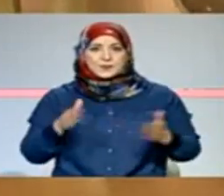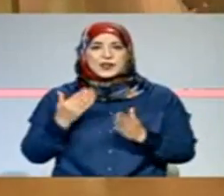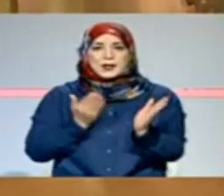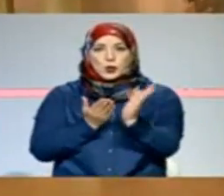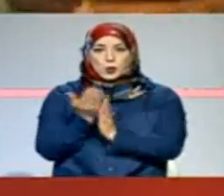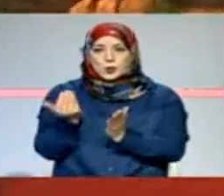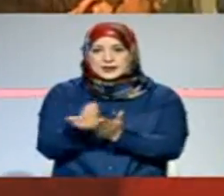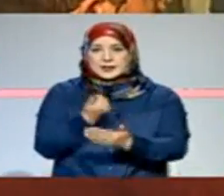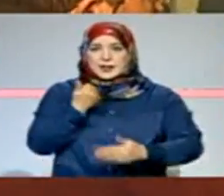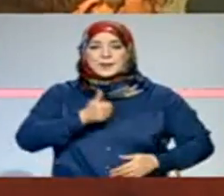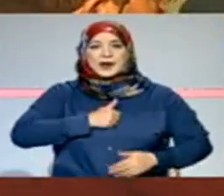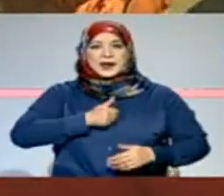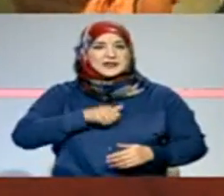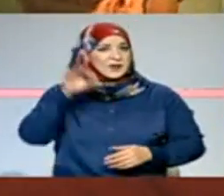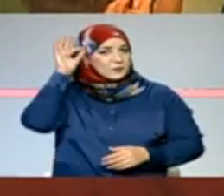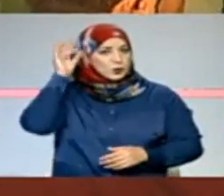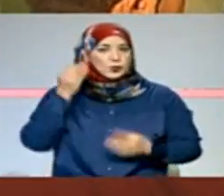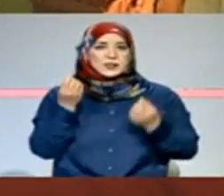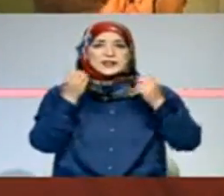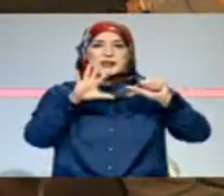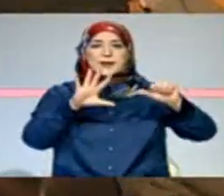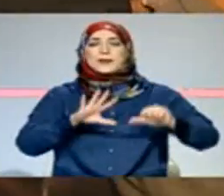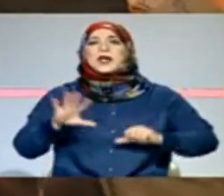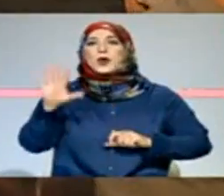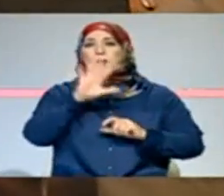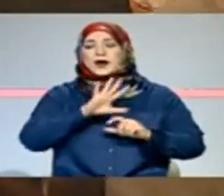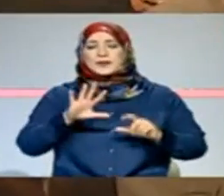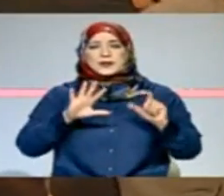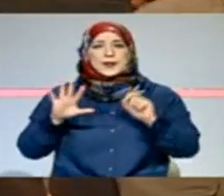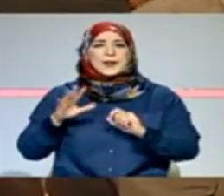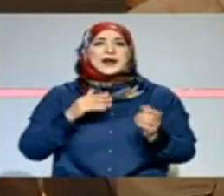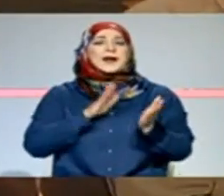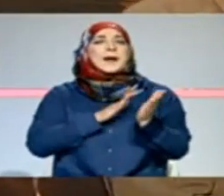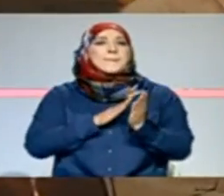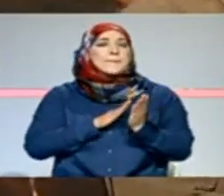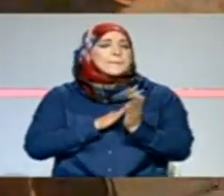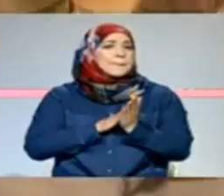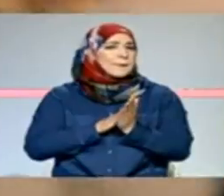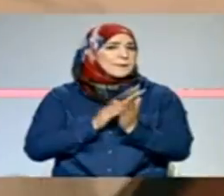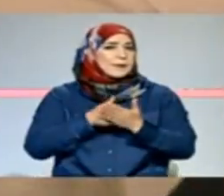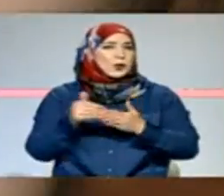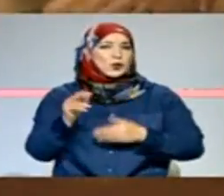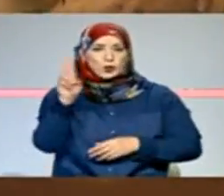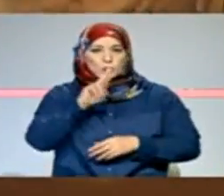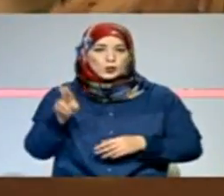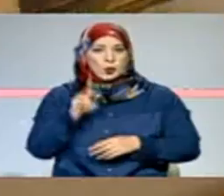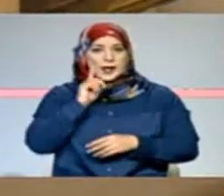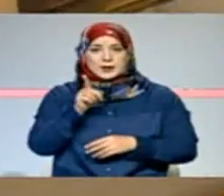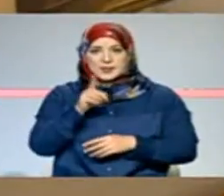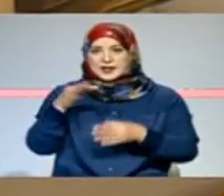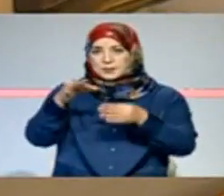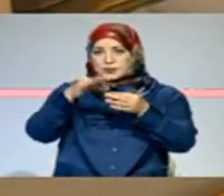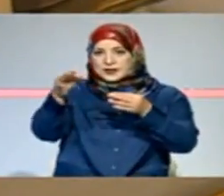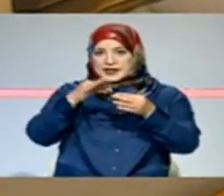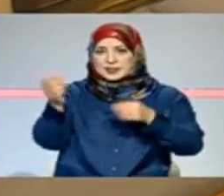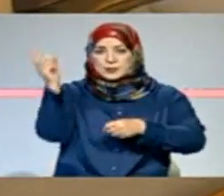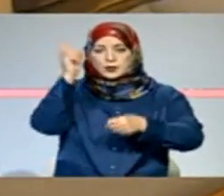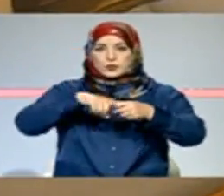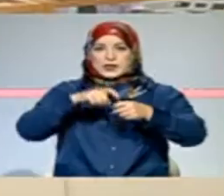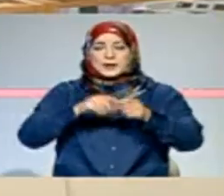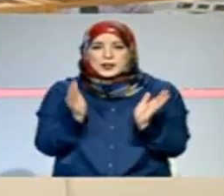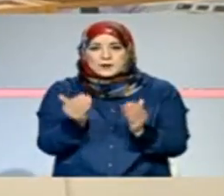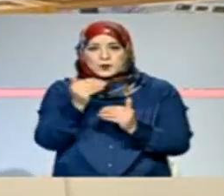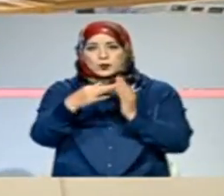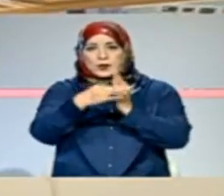السحب الخاصة بتونس في حدود 775 مليون دولار، وهو مبلغ تحدده نسبة مساهمتها في صندوق النقد